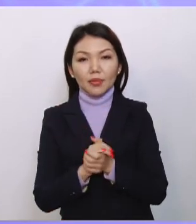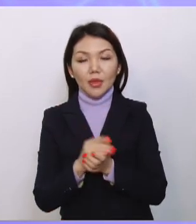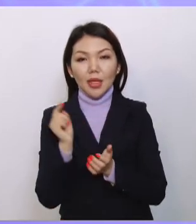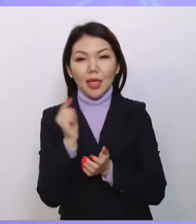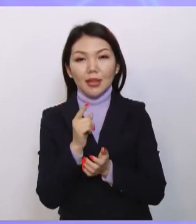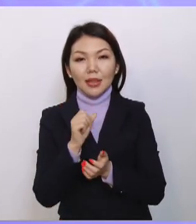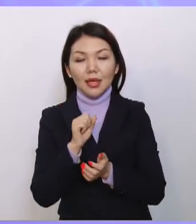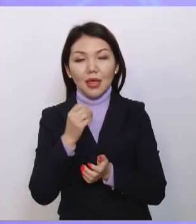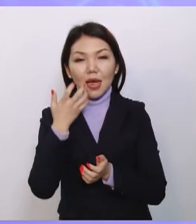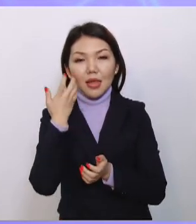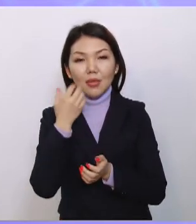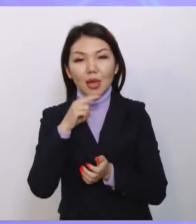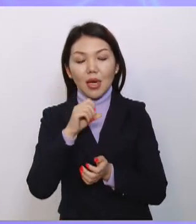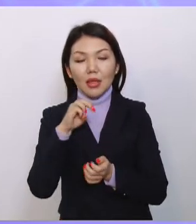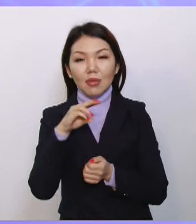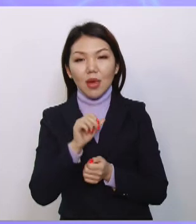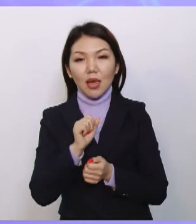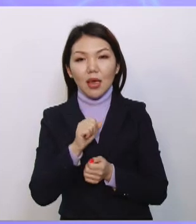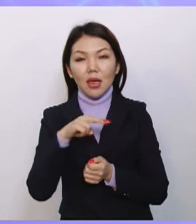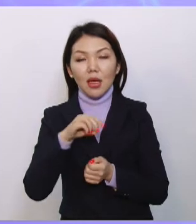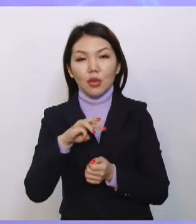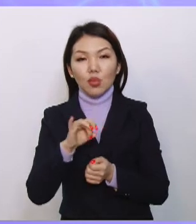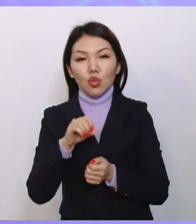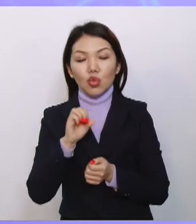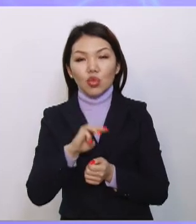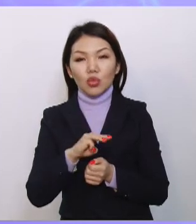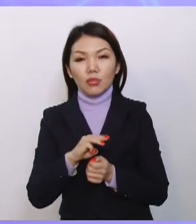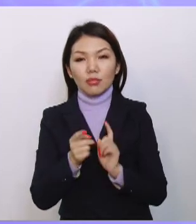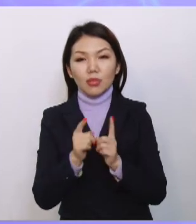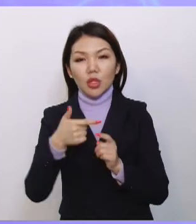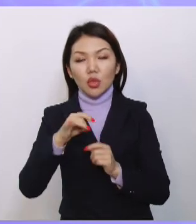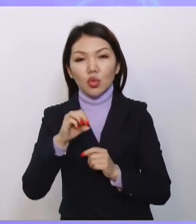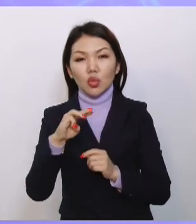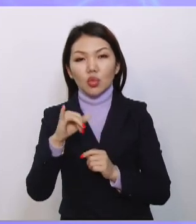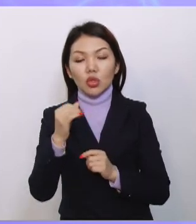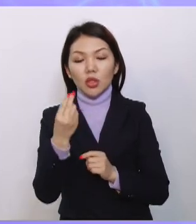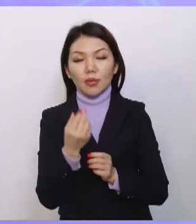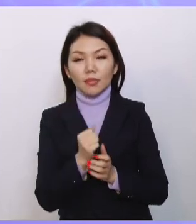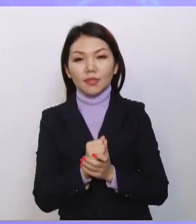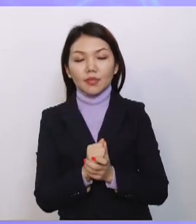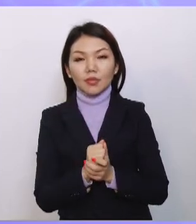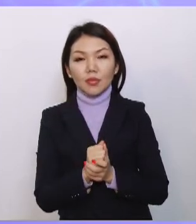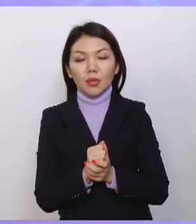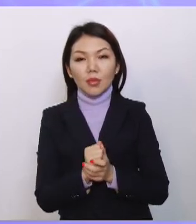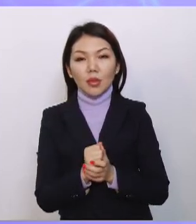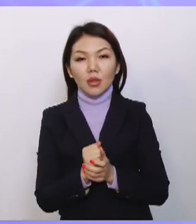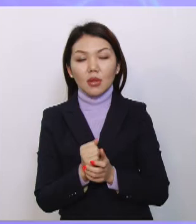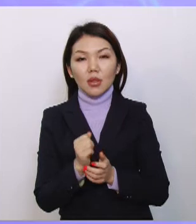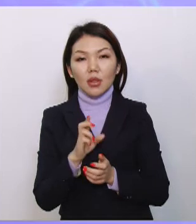Анда алма, алмурут, өрүк, кара өрүк бактары өсөт.